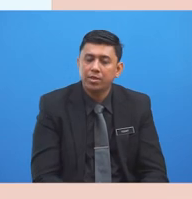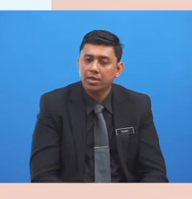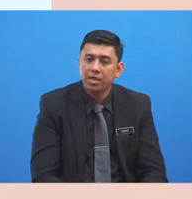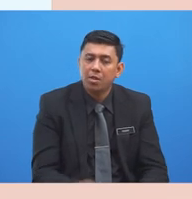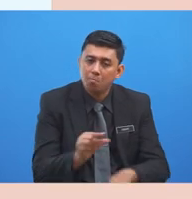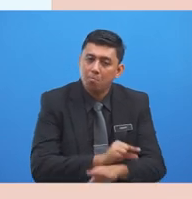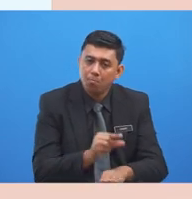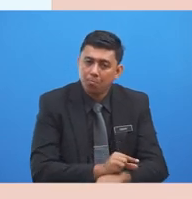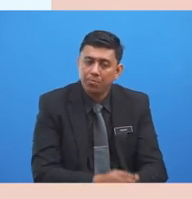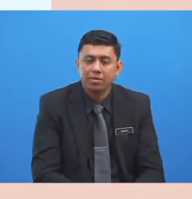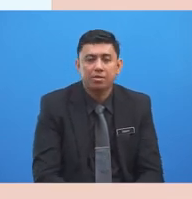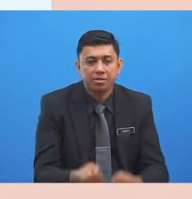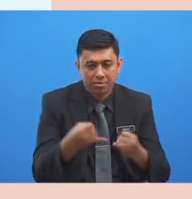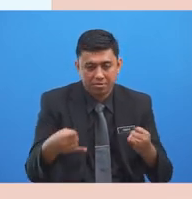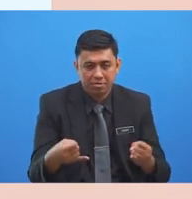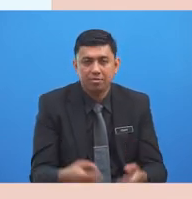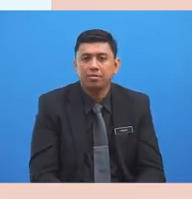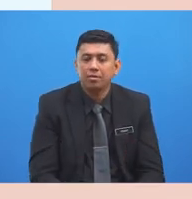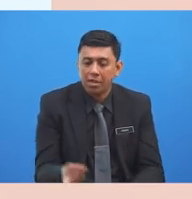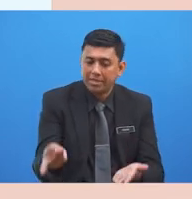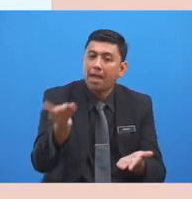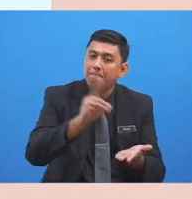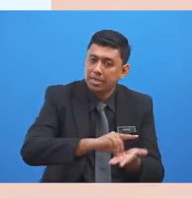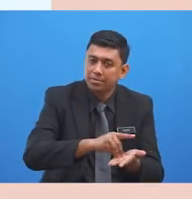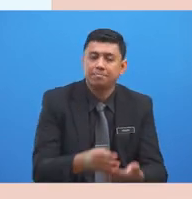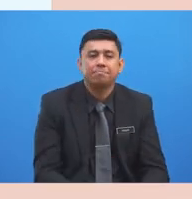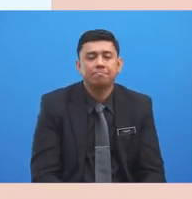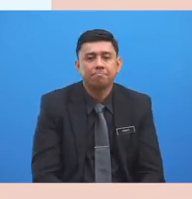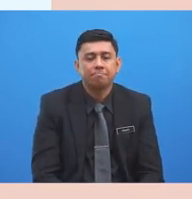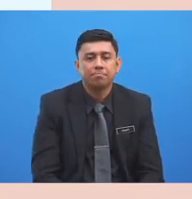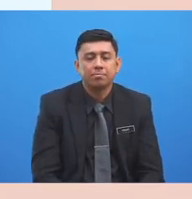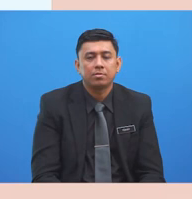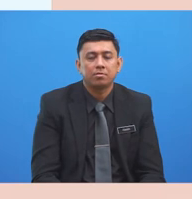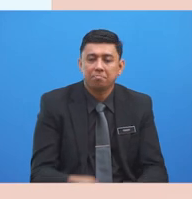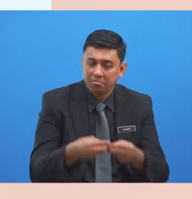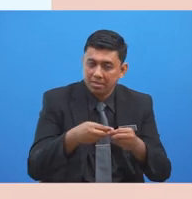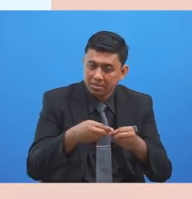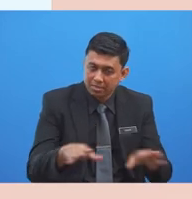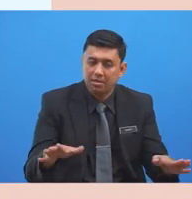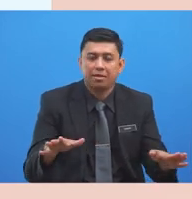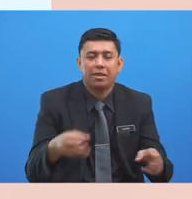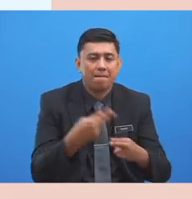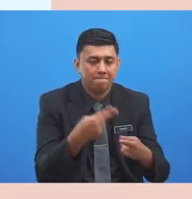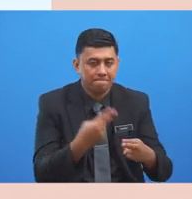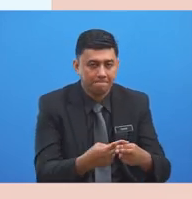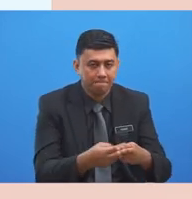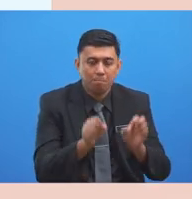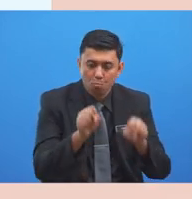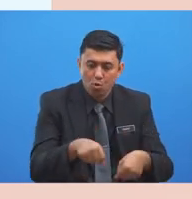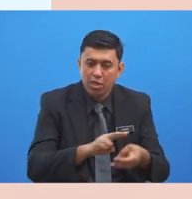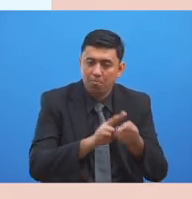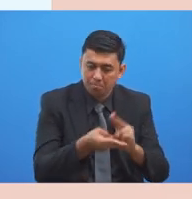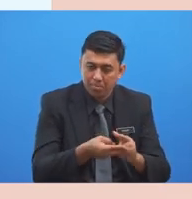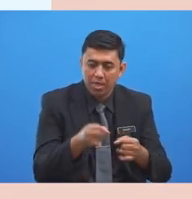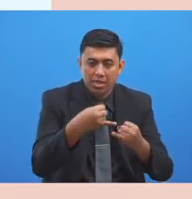juga menggunakan jenis data double. Setelah selesai menamakan pemboleh